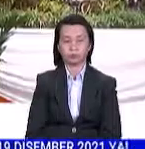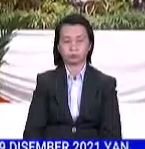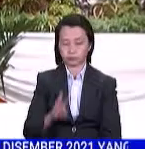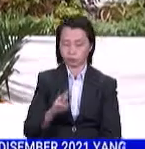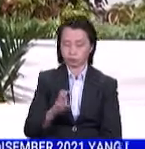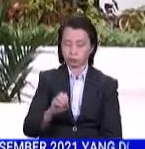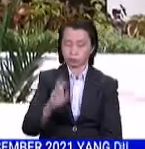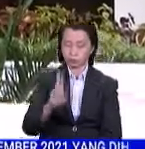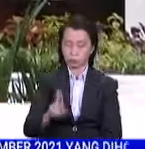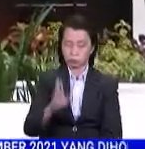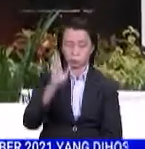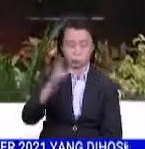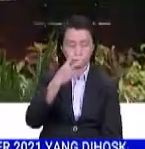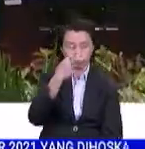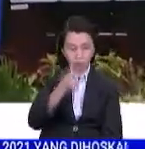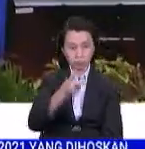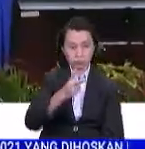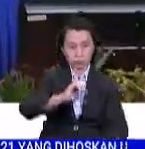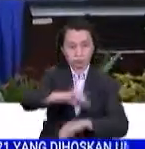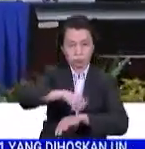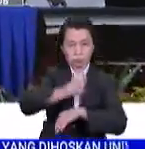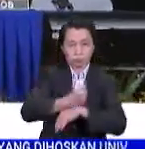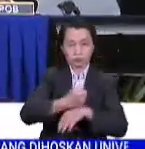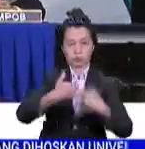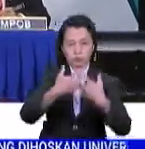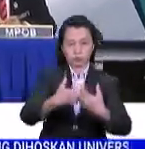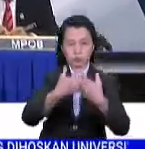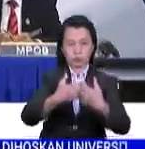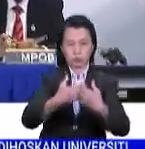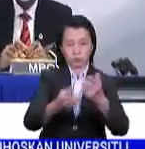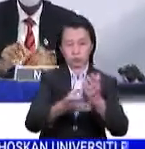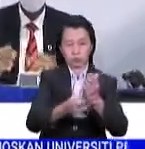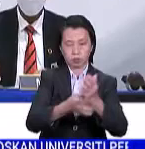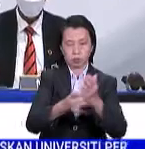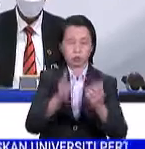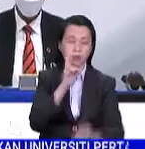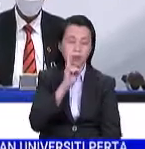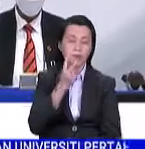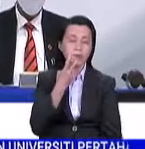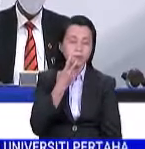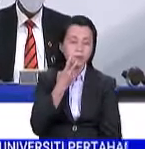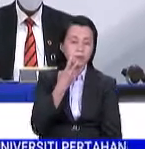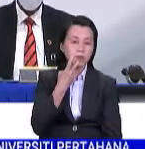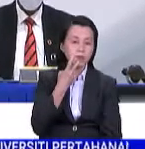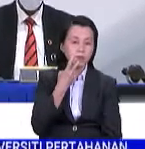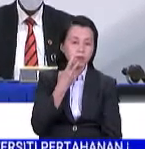MOU tersebut bakal menyaksikan penubuhan kilang minyak sayuran